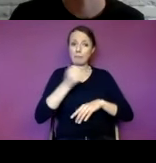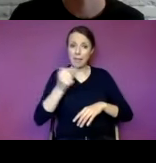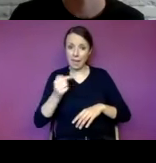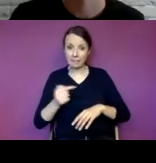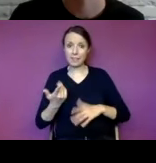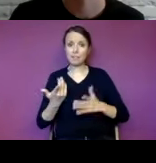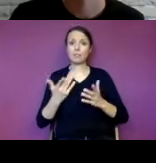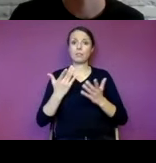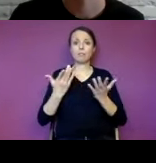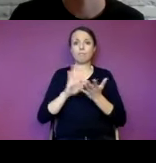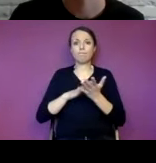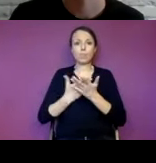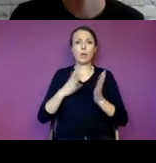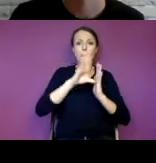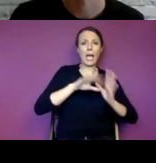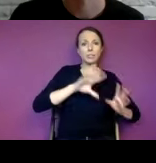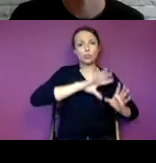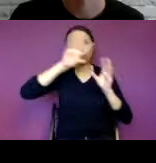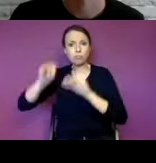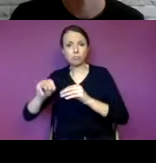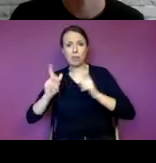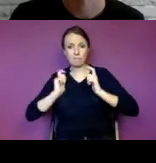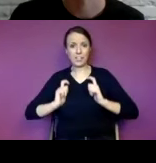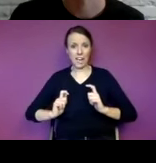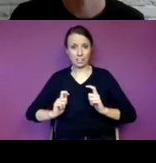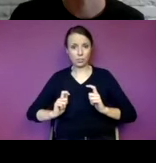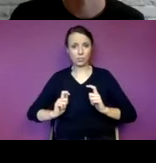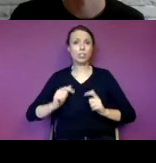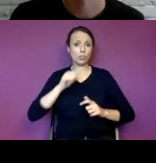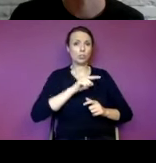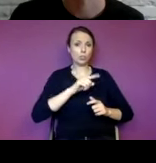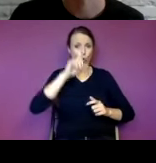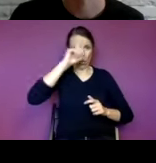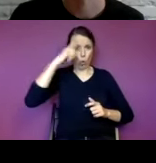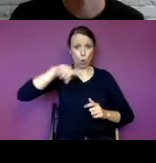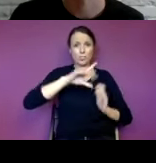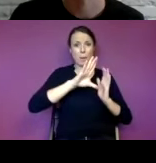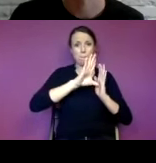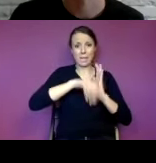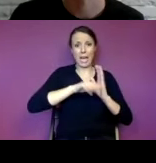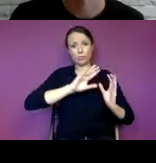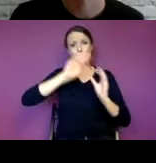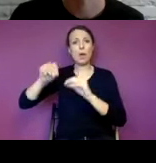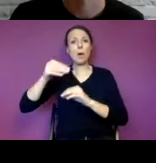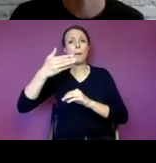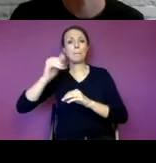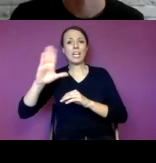obecności, powiedzmy, ludzi, których nazywamy wieszczanami na wsi, ale na pewno mają oni też